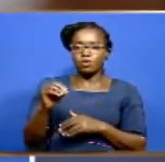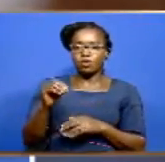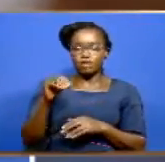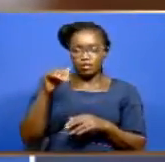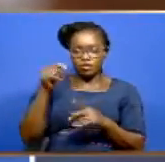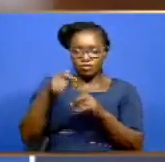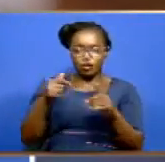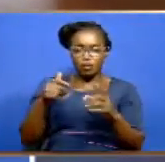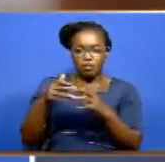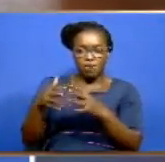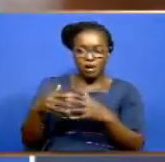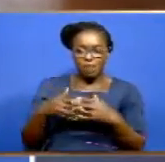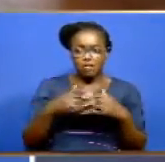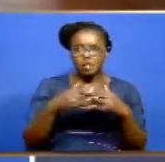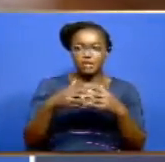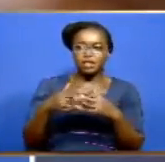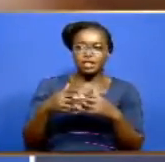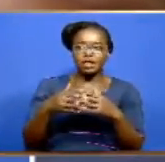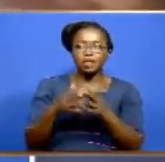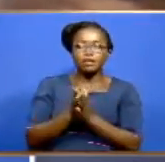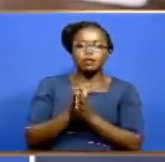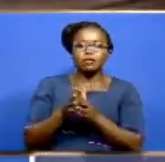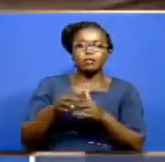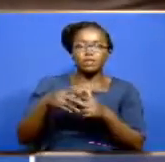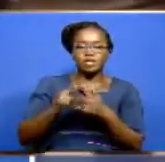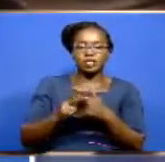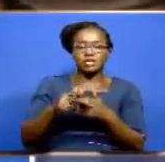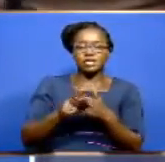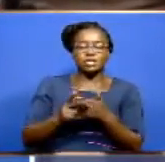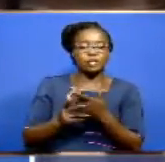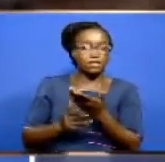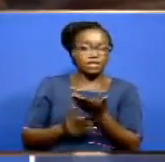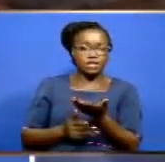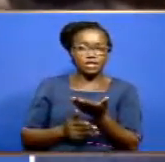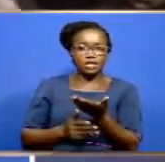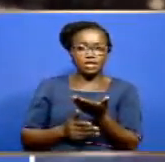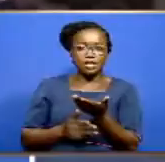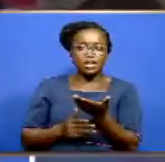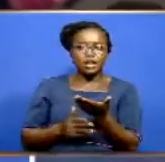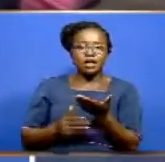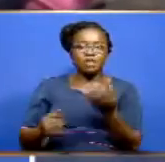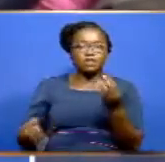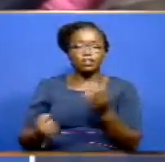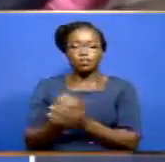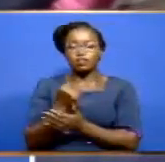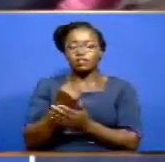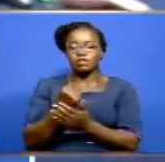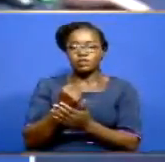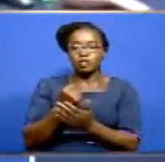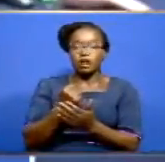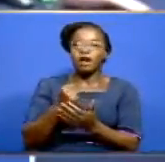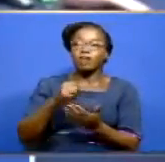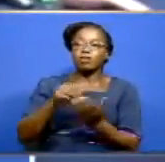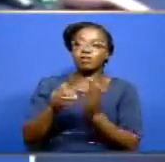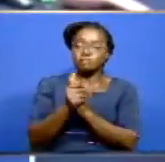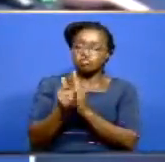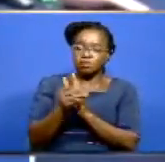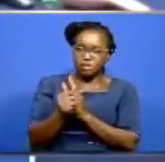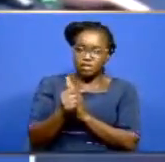Marekani kushirikiana na mhandisi Karanja Mburi wa Matangi wamezindua juhudi hiyo kwa lengo la kuwapa ujuzi wa